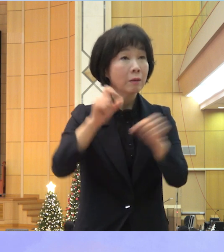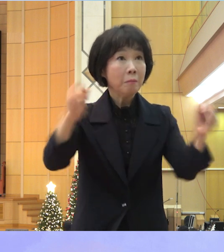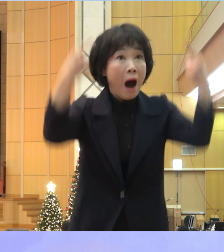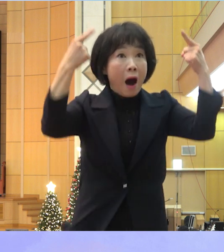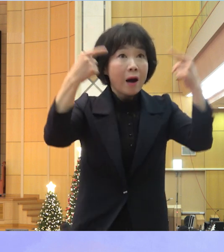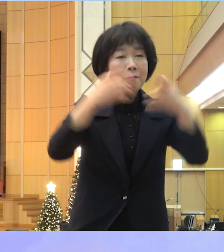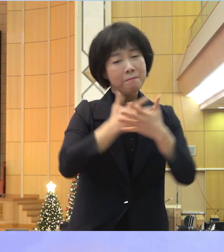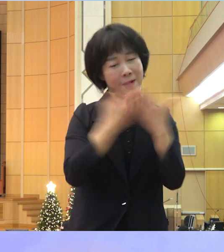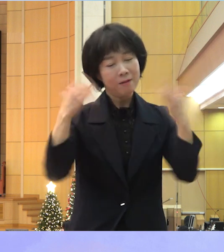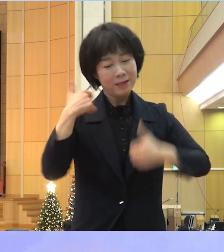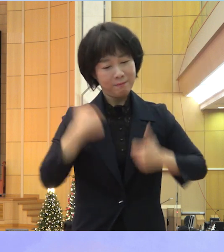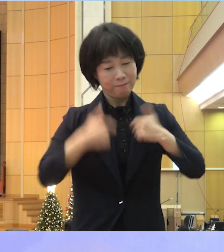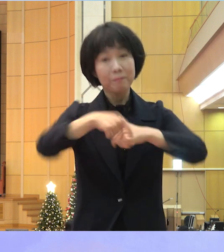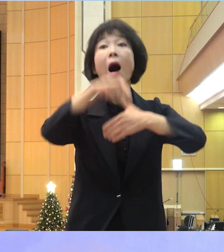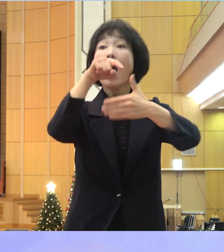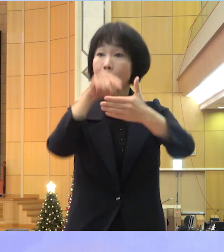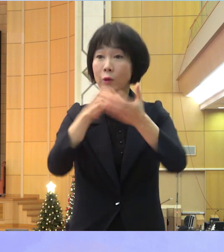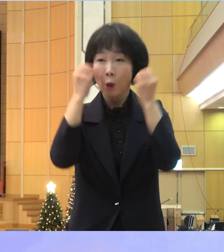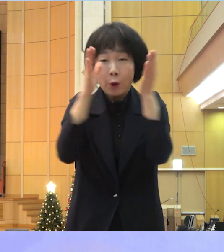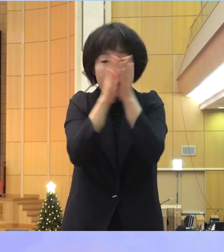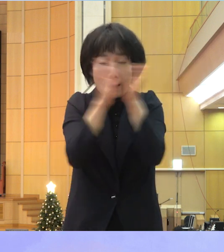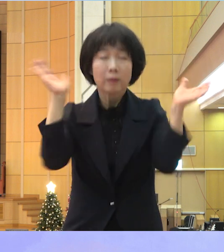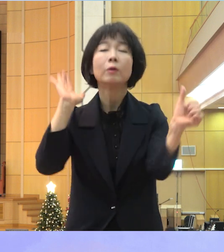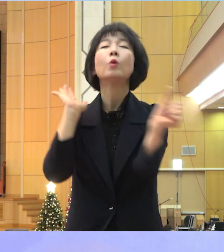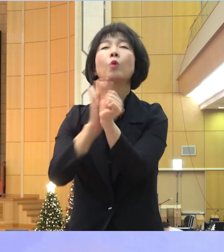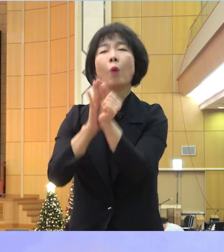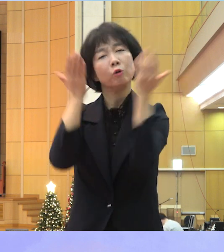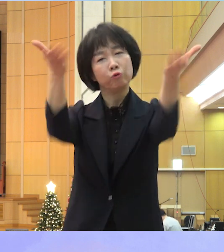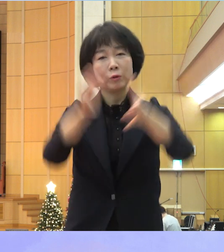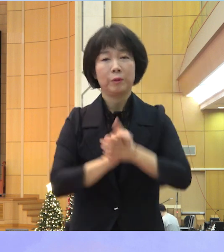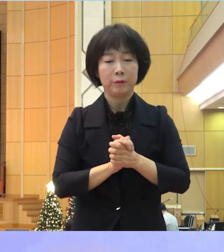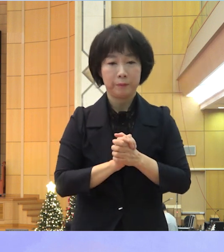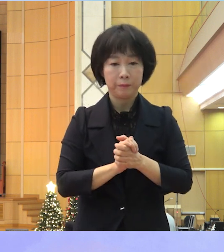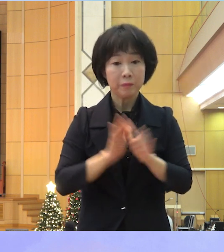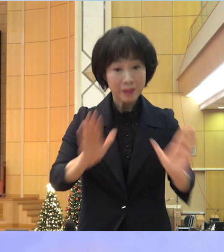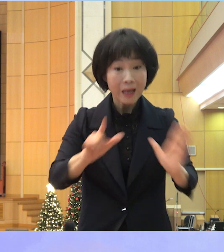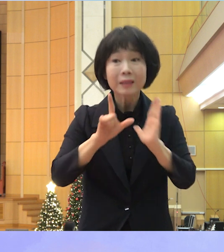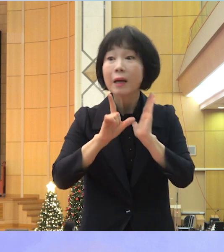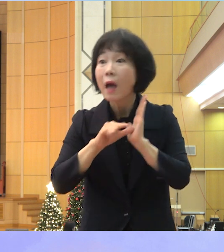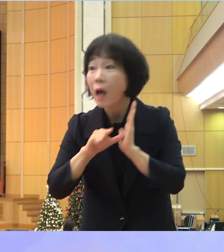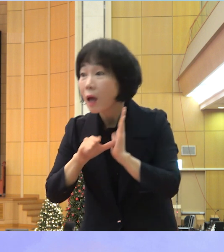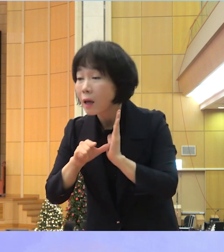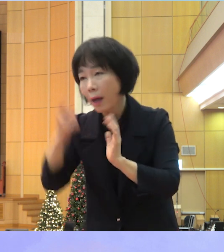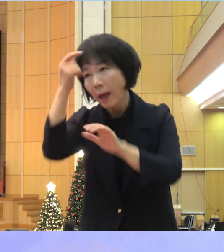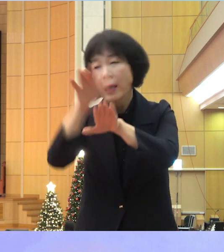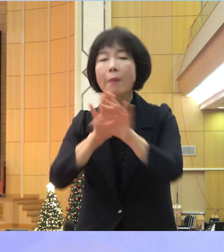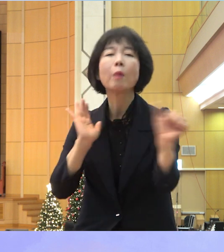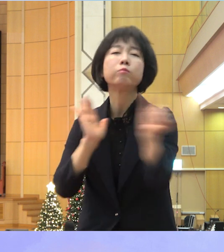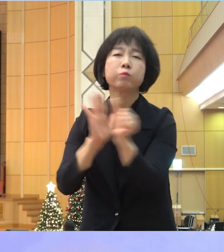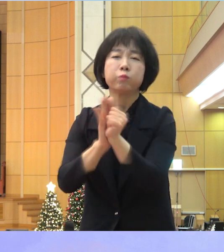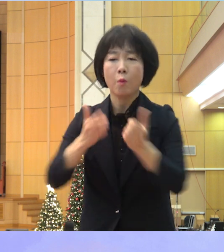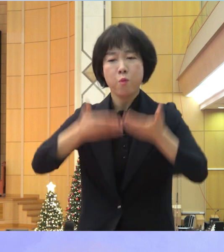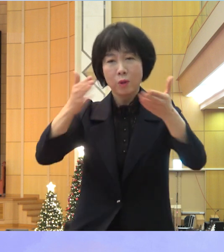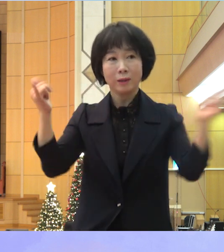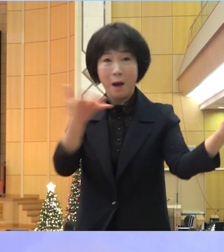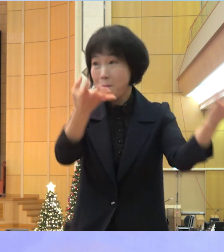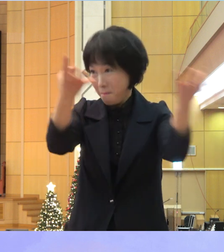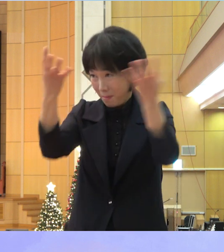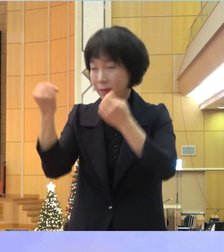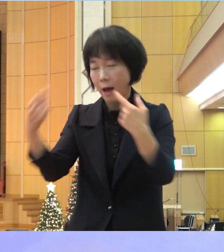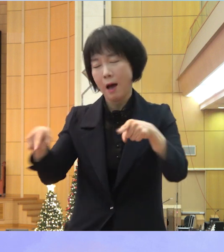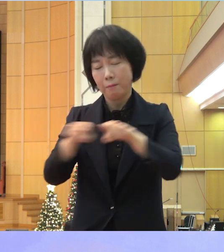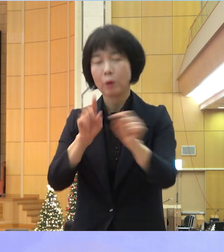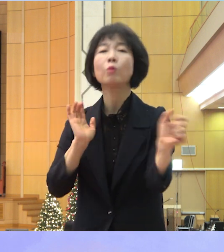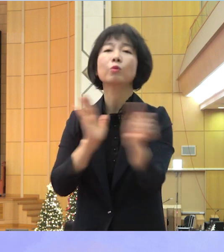이제 밝은 마음으로 기쁨으로 아버지 시작할 수 있게 도와주시옵소서. 시간도 예배를 돕는 봉사자들 위에도